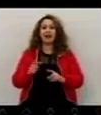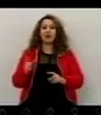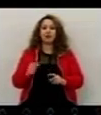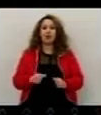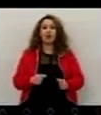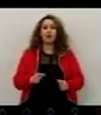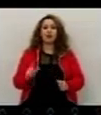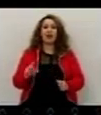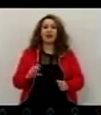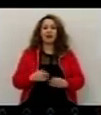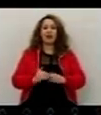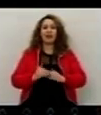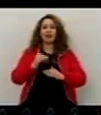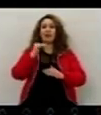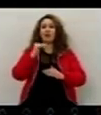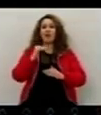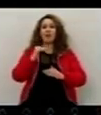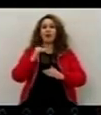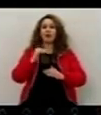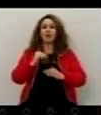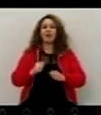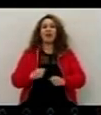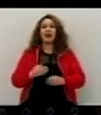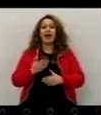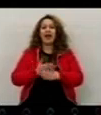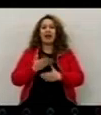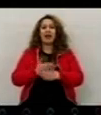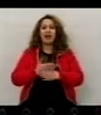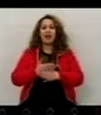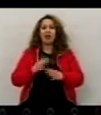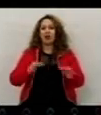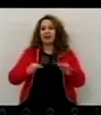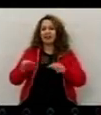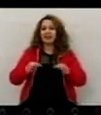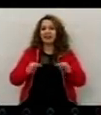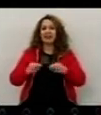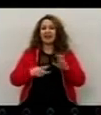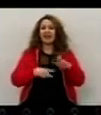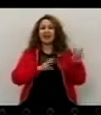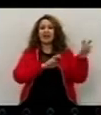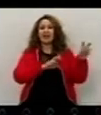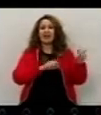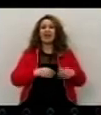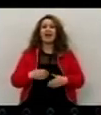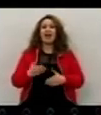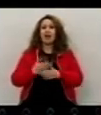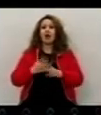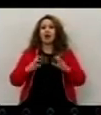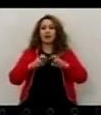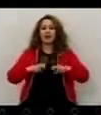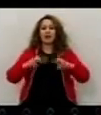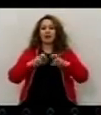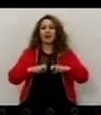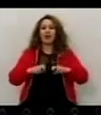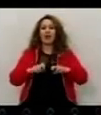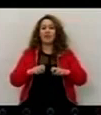محافظة تنمية المناطق الصحراوية والمعهد التقني للزراعة الصحراوية ومحطات البحث والتنمية التي تعمل بهذه المناطق.